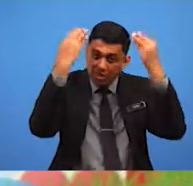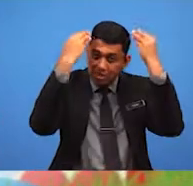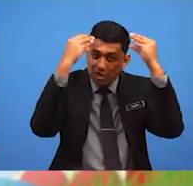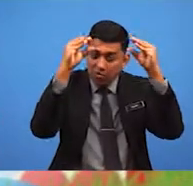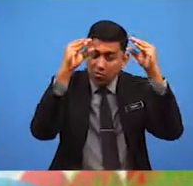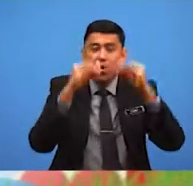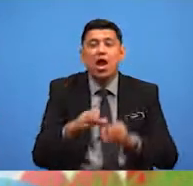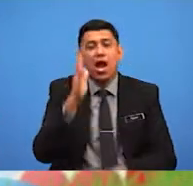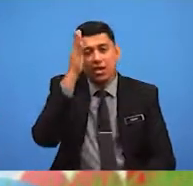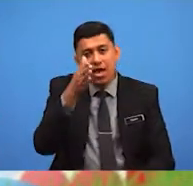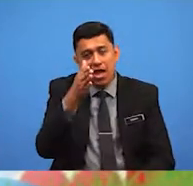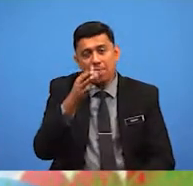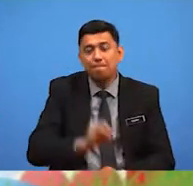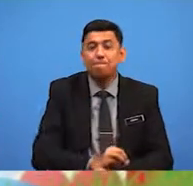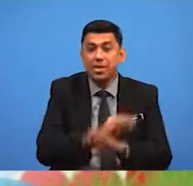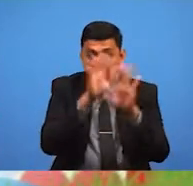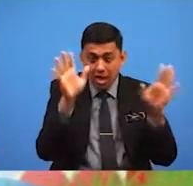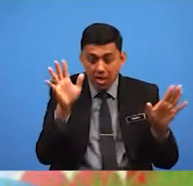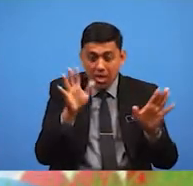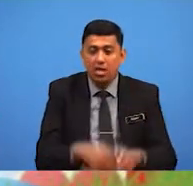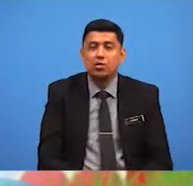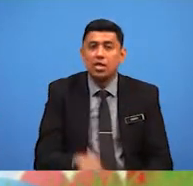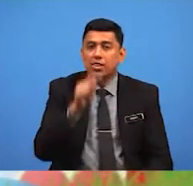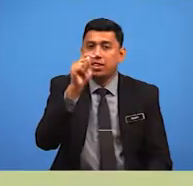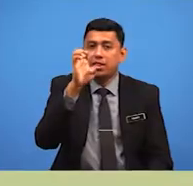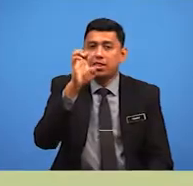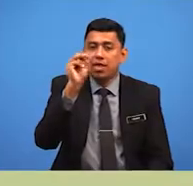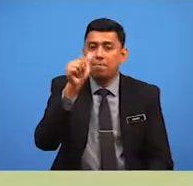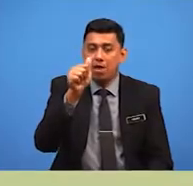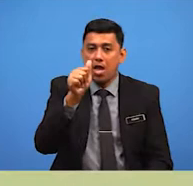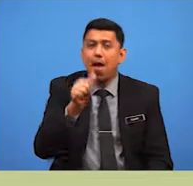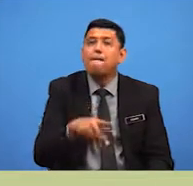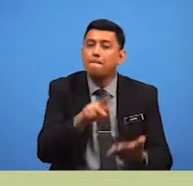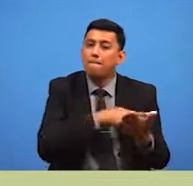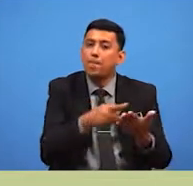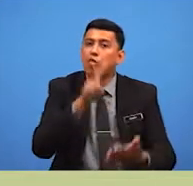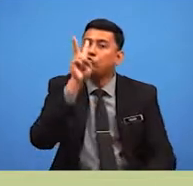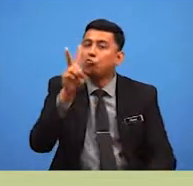akan menerangkan tema pantun dua kerat.